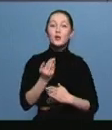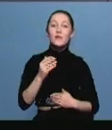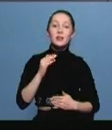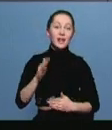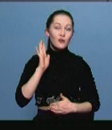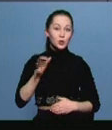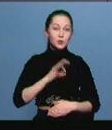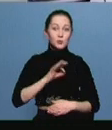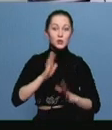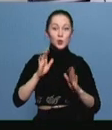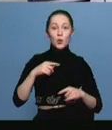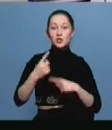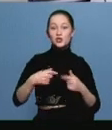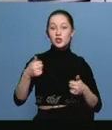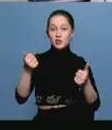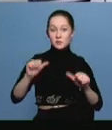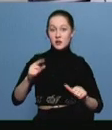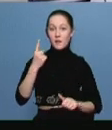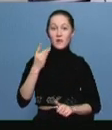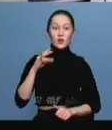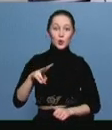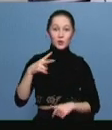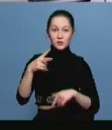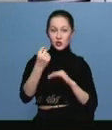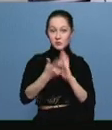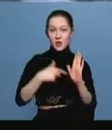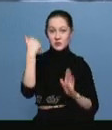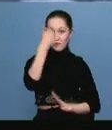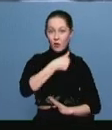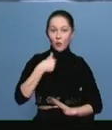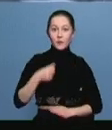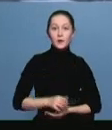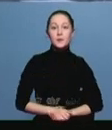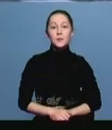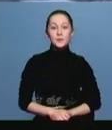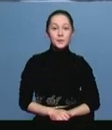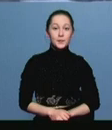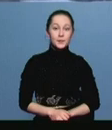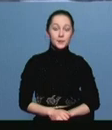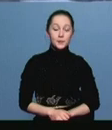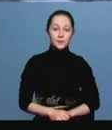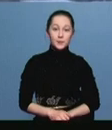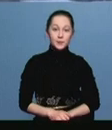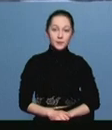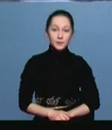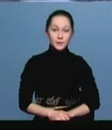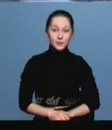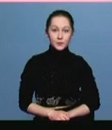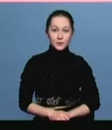применяться только через полгода, с 1 июля 2017 года. Оксана Худякова, Юрий Зелененький, телеканал «Моя